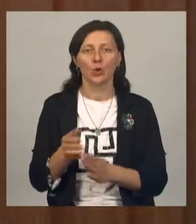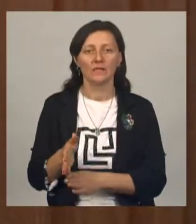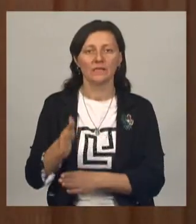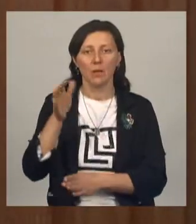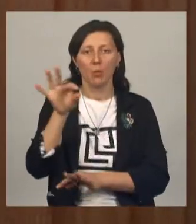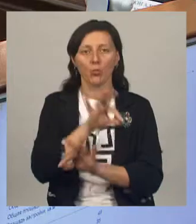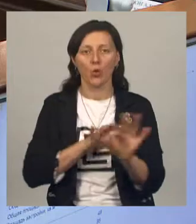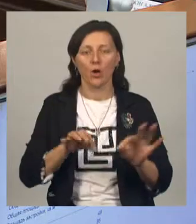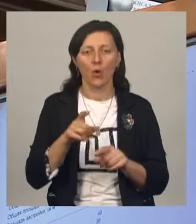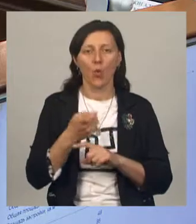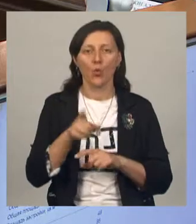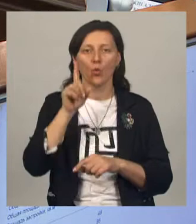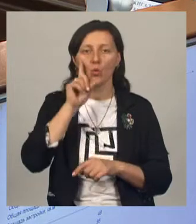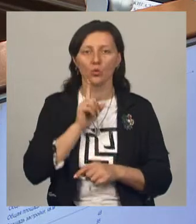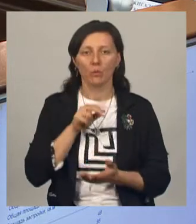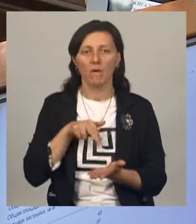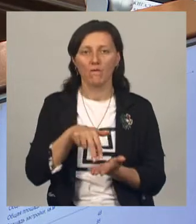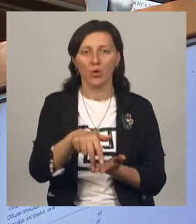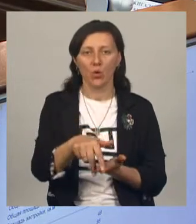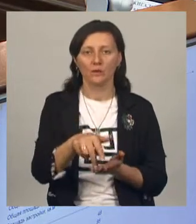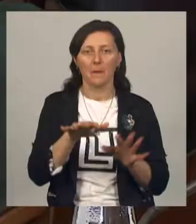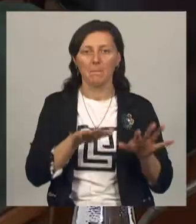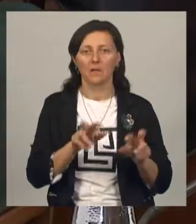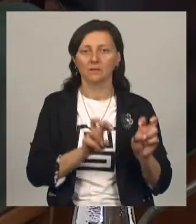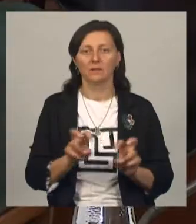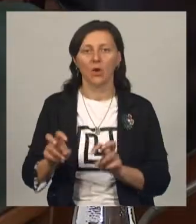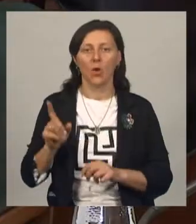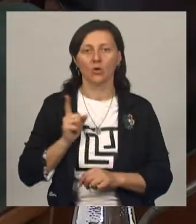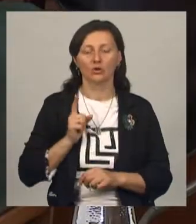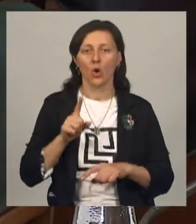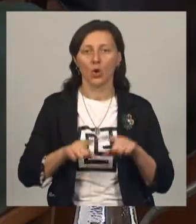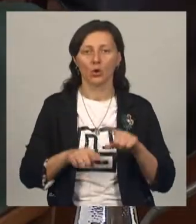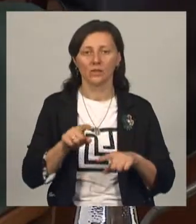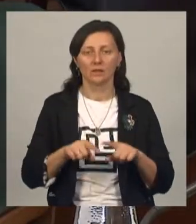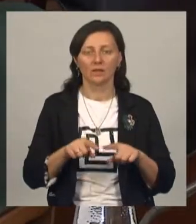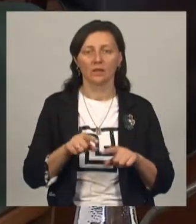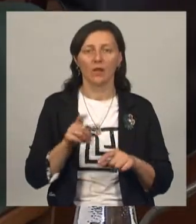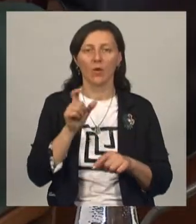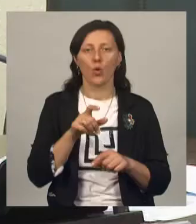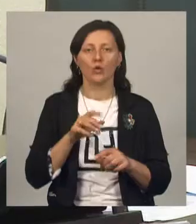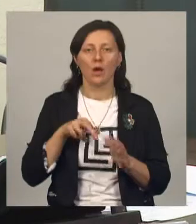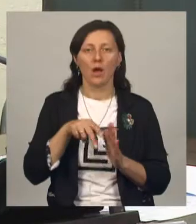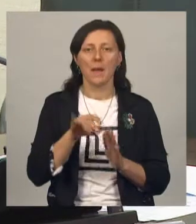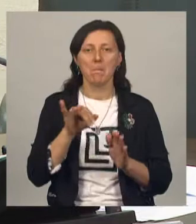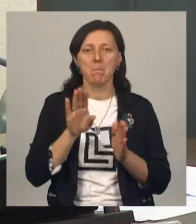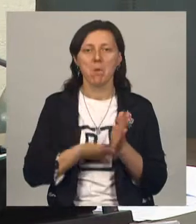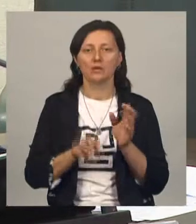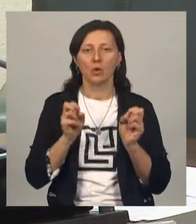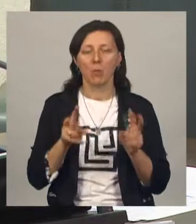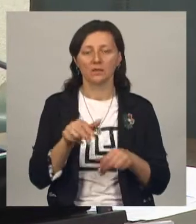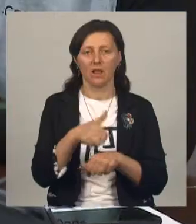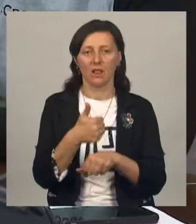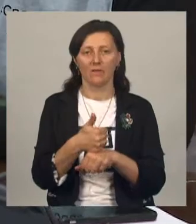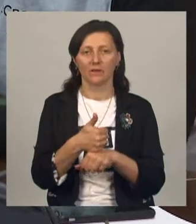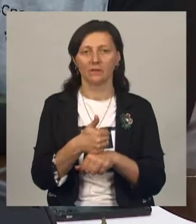предусмотрели комфортную входную зону с местами ожидания для родителей пропускной режим и вопросы безопасности в приоритете у